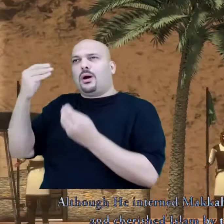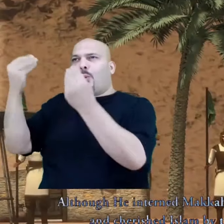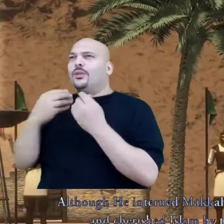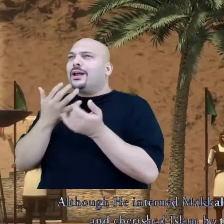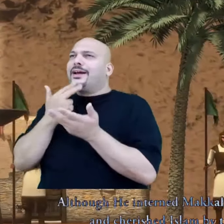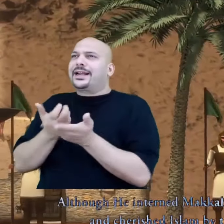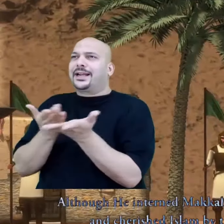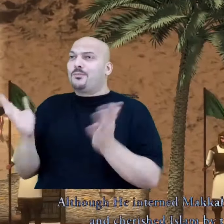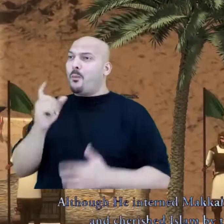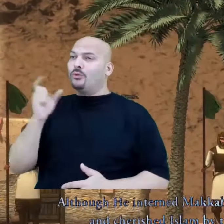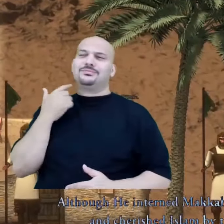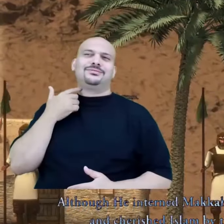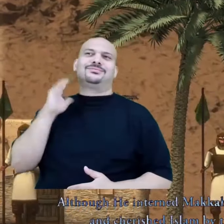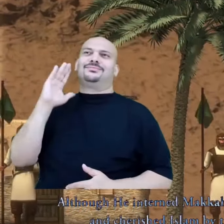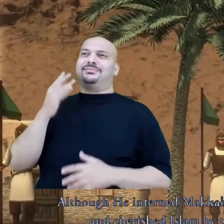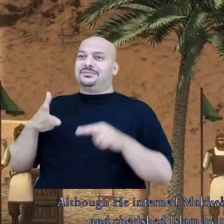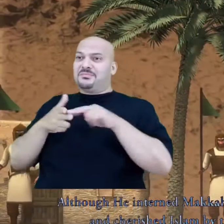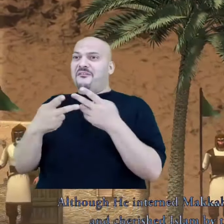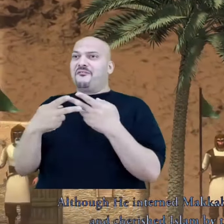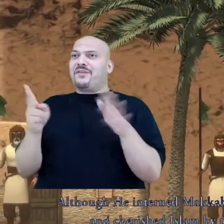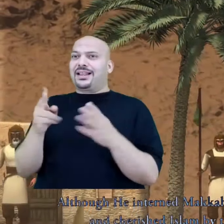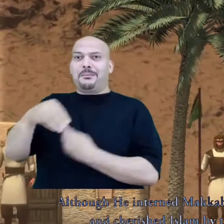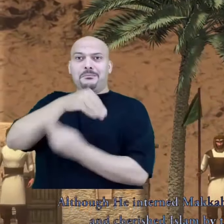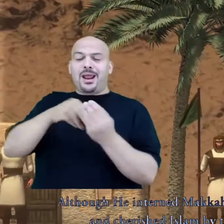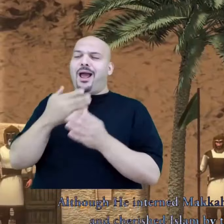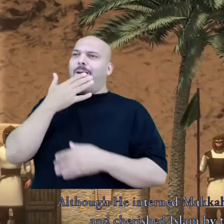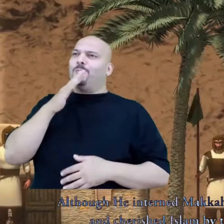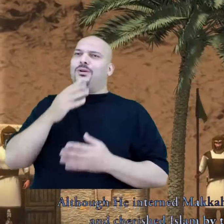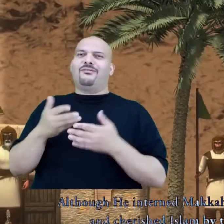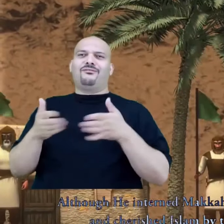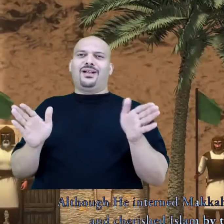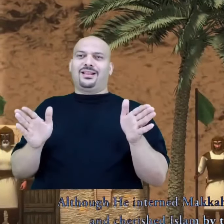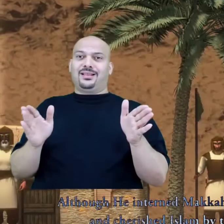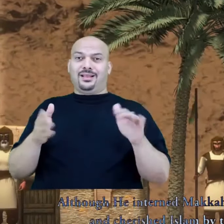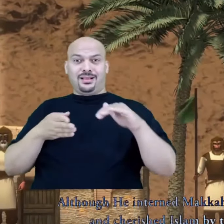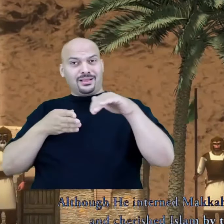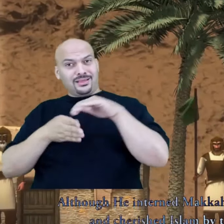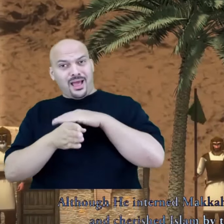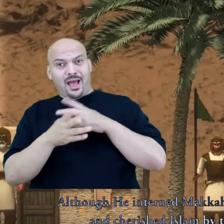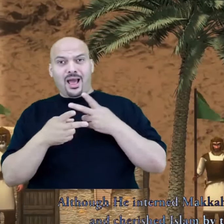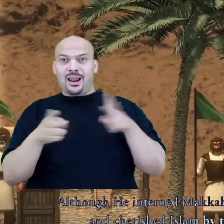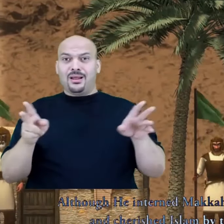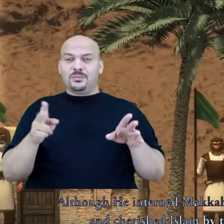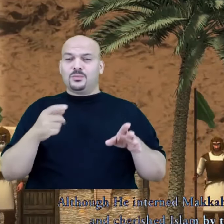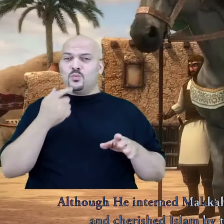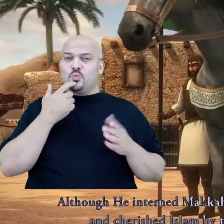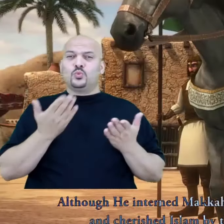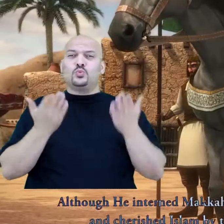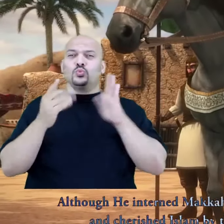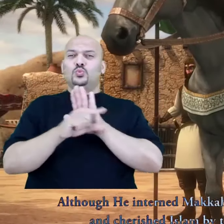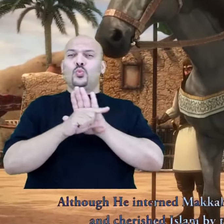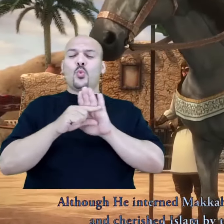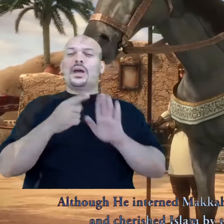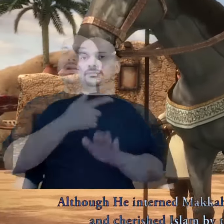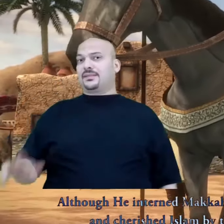لله الذي أكرمه وأعز الإسلام بهذا الفتح العظيم.